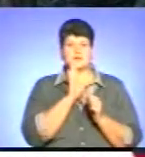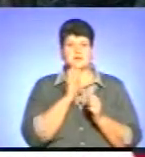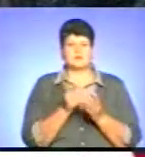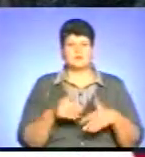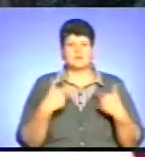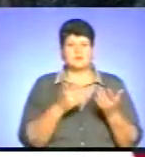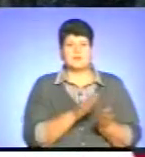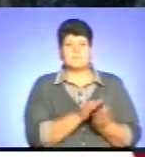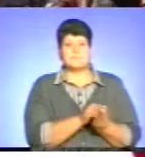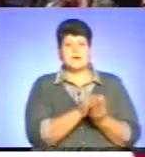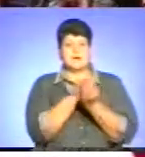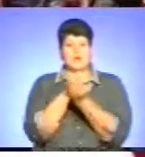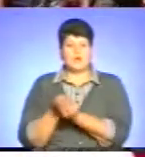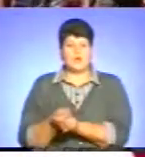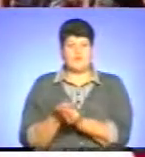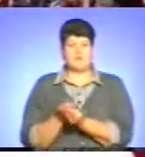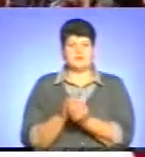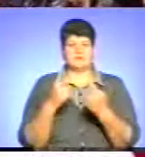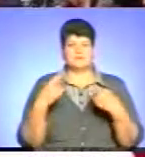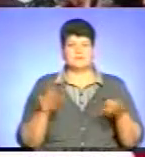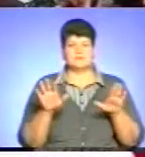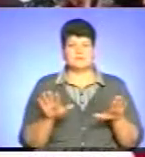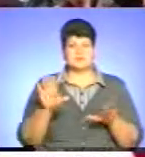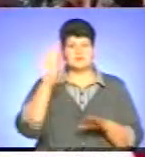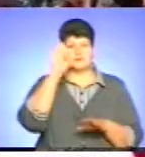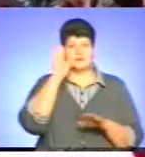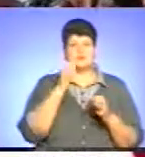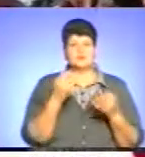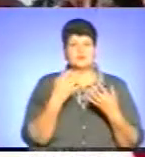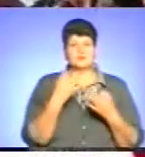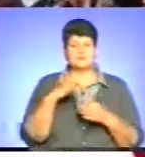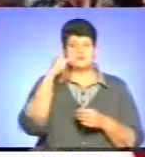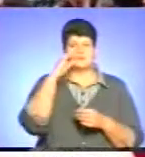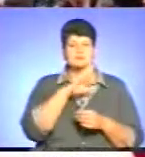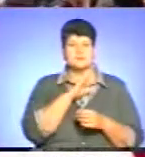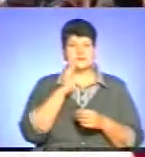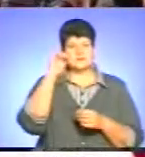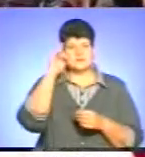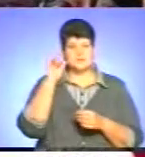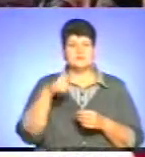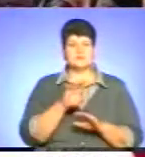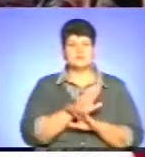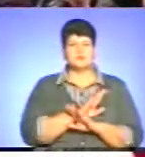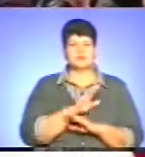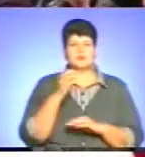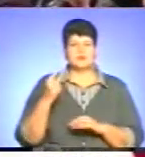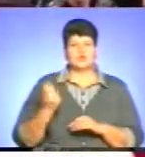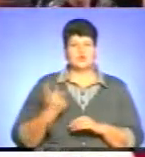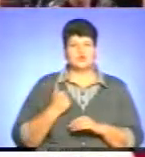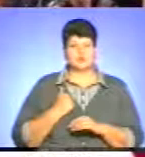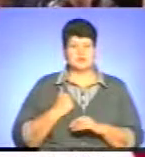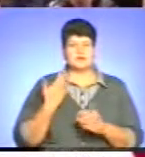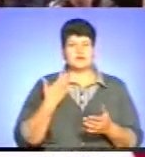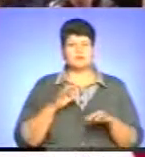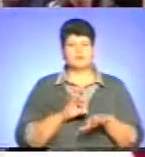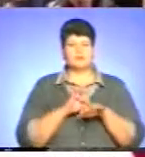перепоховати бійця. Розповіді батьків знала про загибель солдата, який